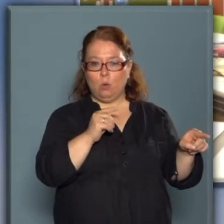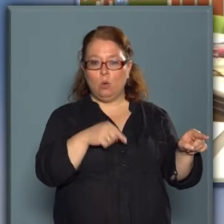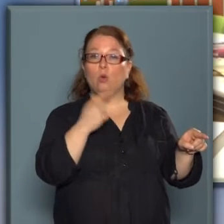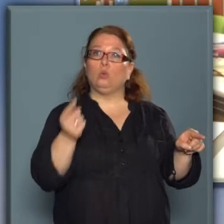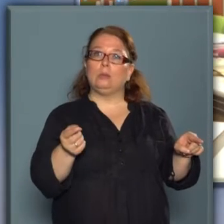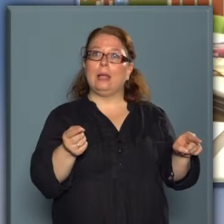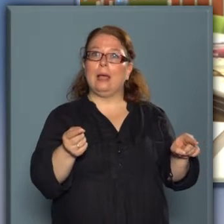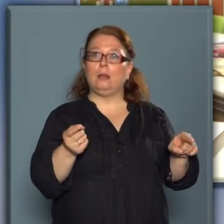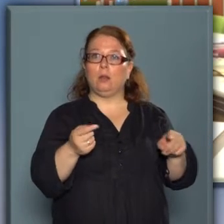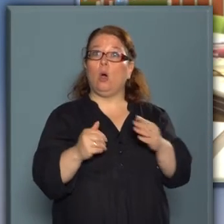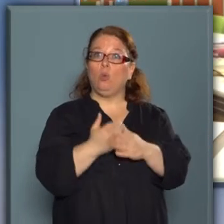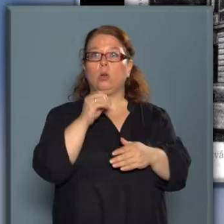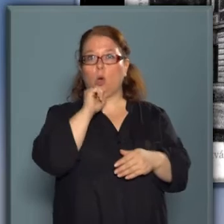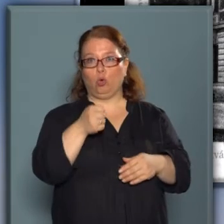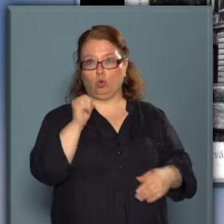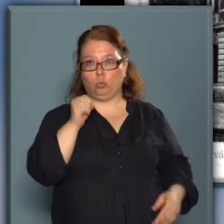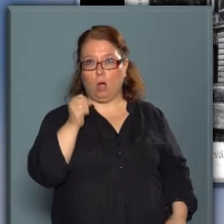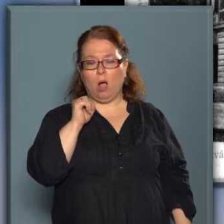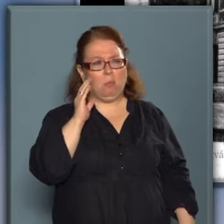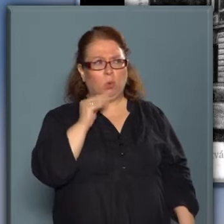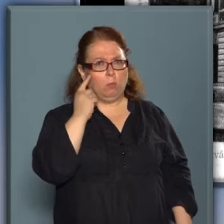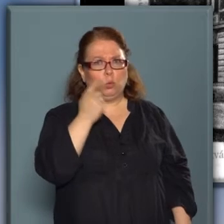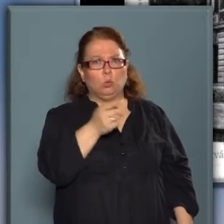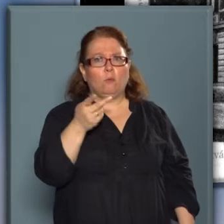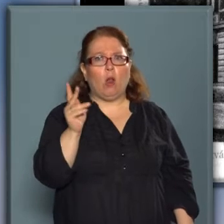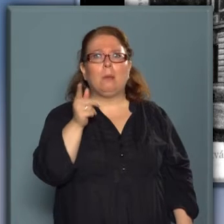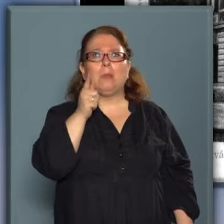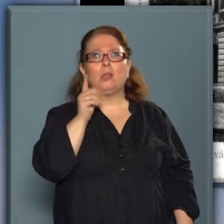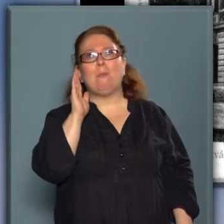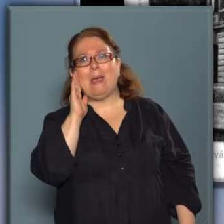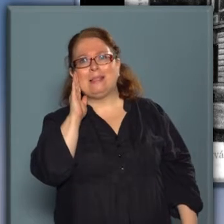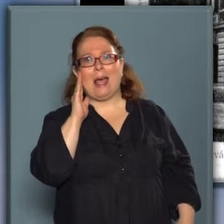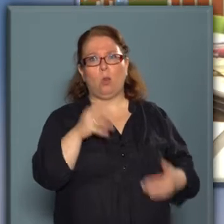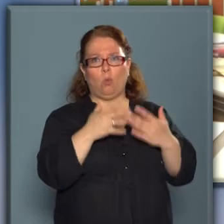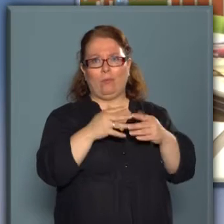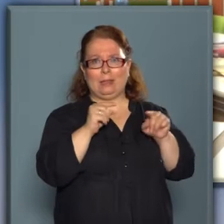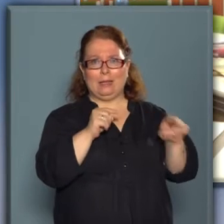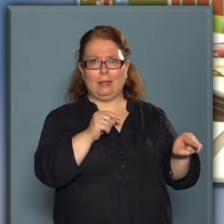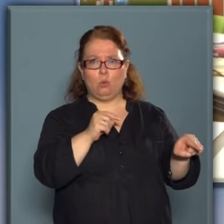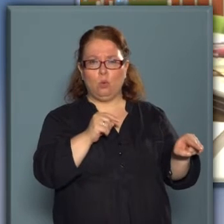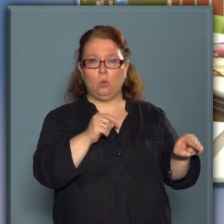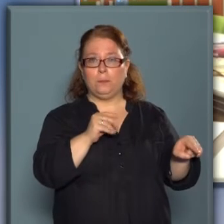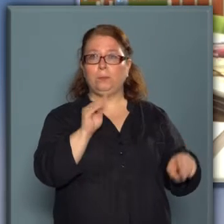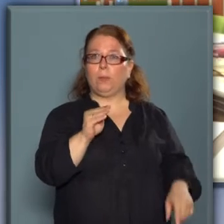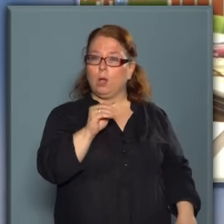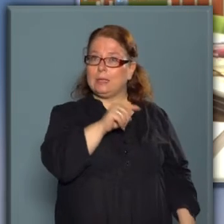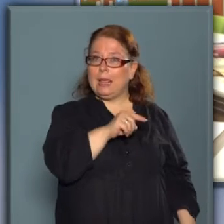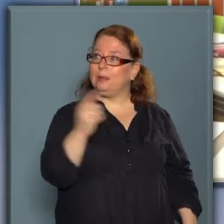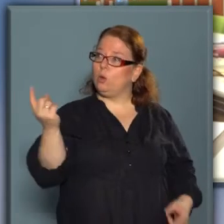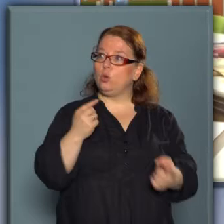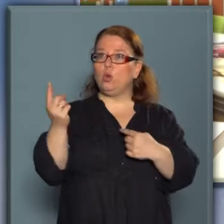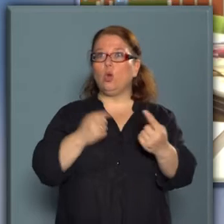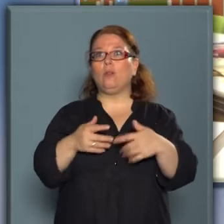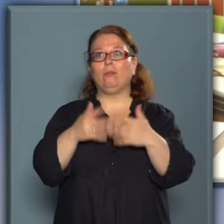majd később ismét kocsmaként működött. Most nem tudom, hogy tudják-e, hogy mit jelent az, hogy beszálló vendéglő.